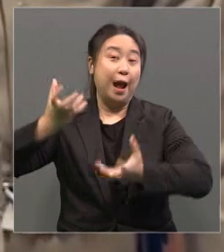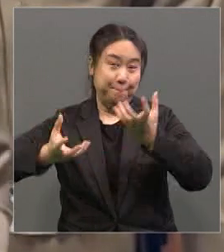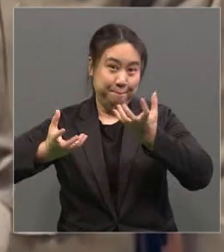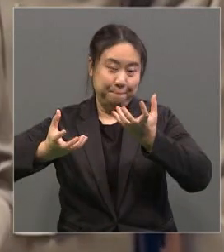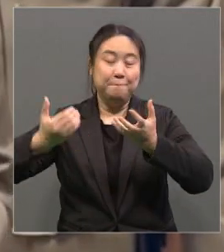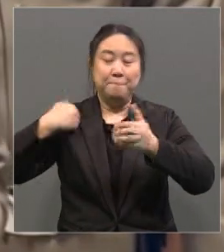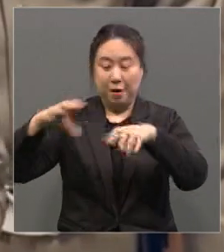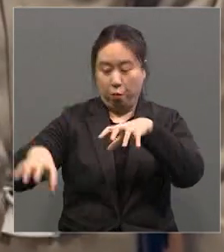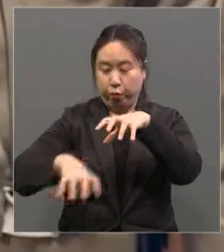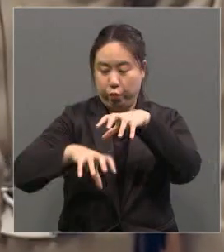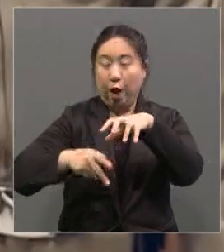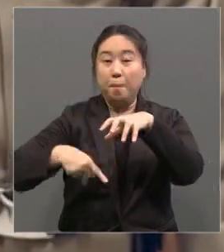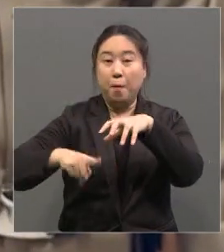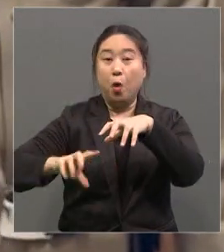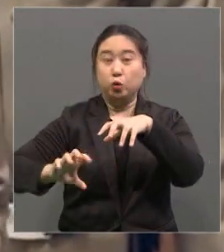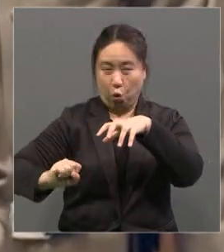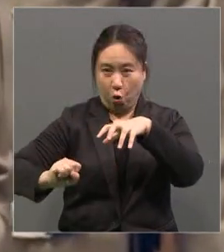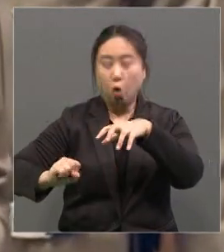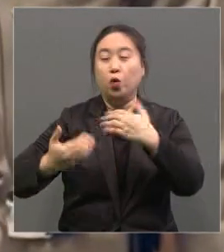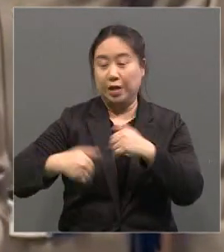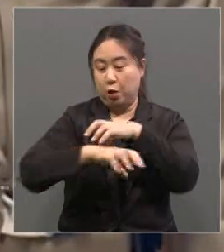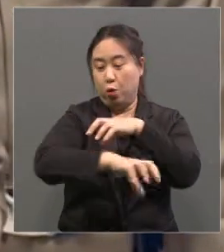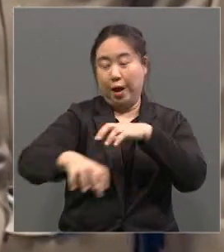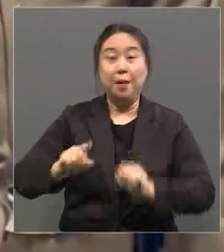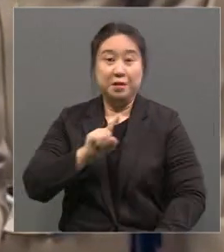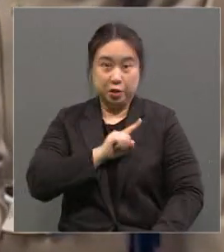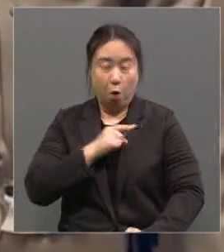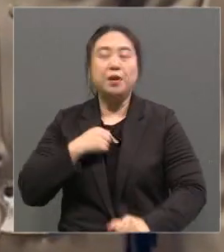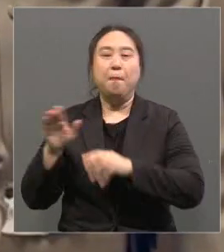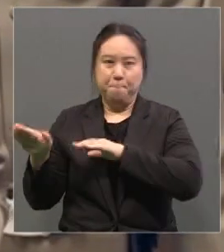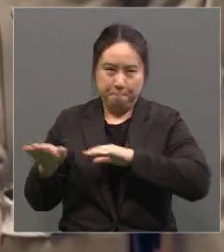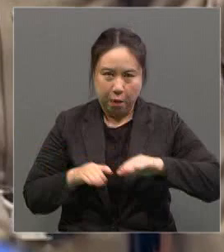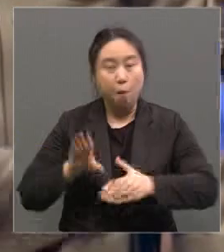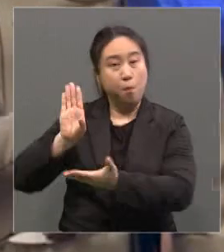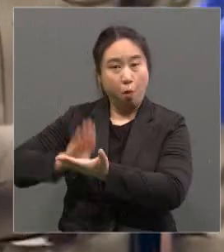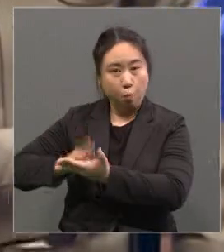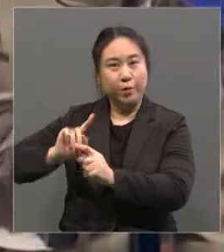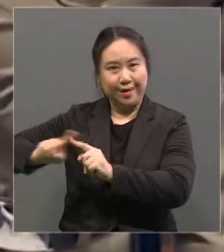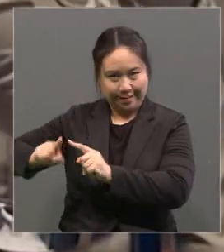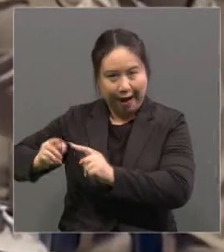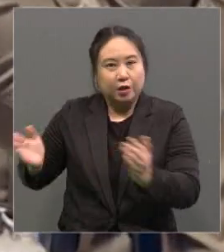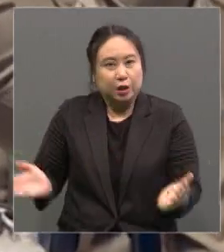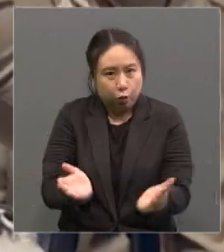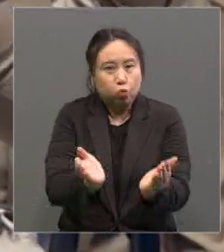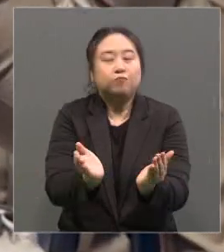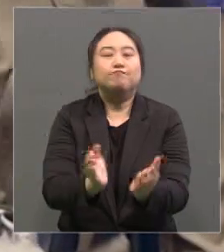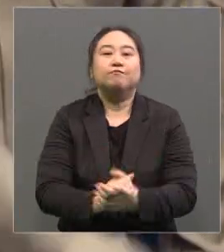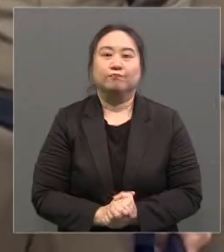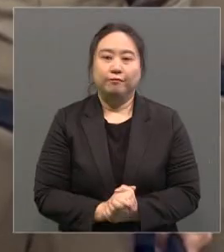ส.และหน่วยงานที่เกี่ยวข้องก็จะพร้อมที่จะสนับสนุนข้อมูลเพื่อให้ผลการดำเนิน